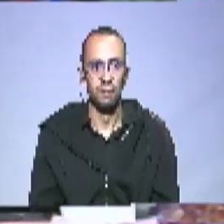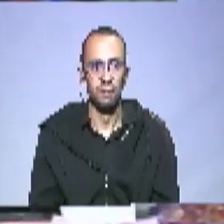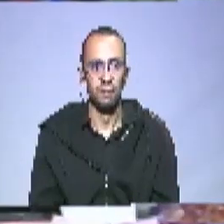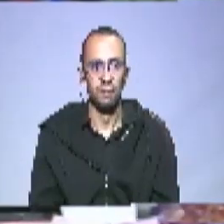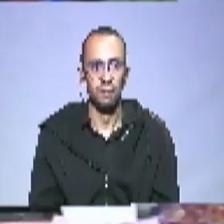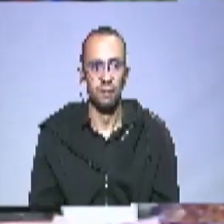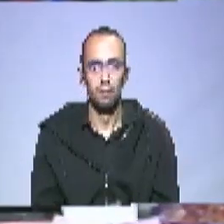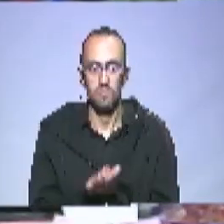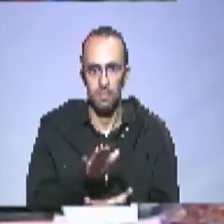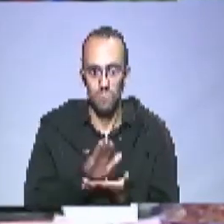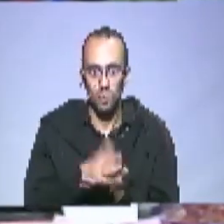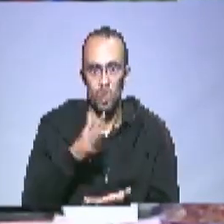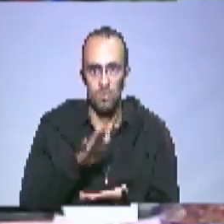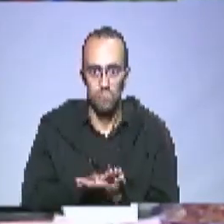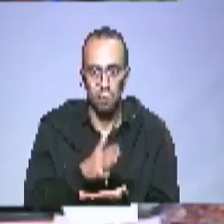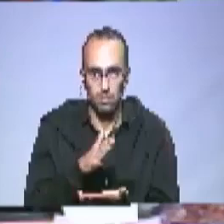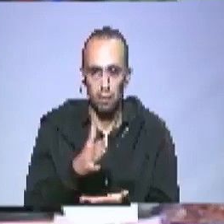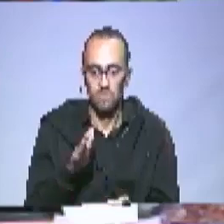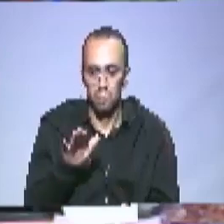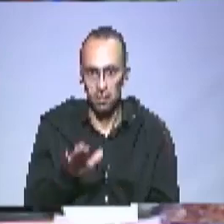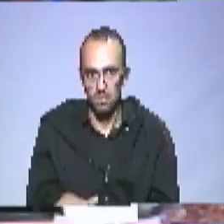التانية عشان هنقلب من صينية على صينية.